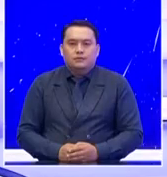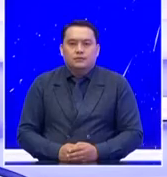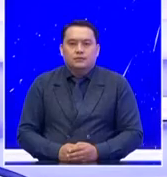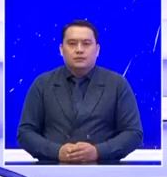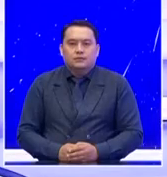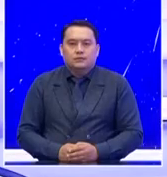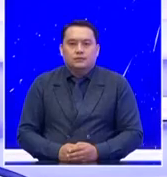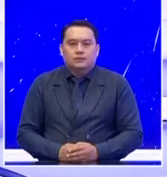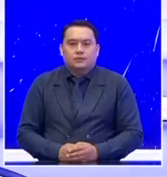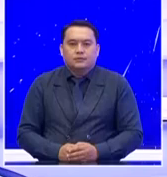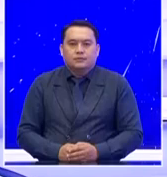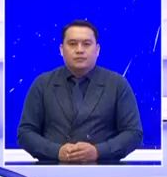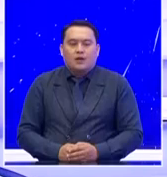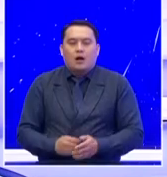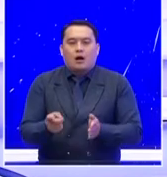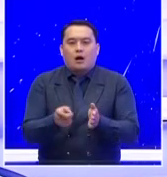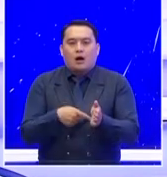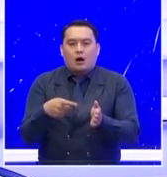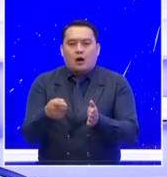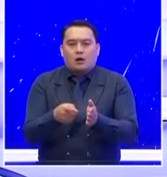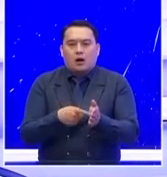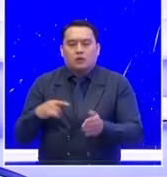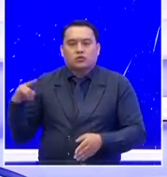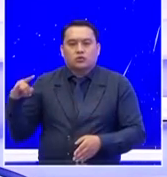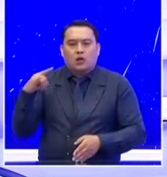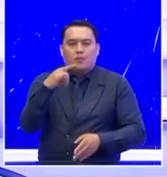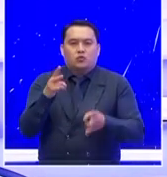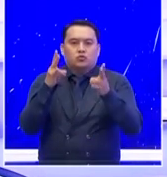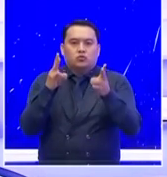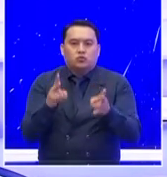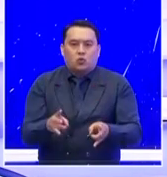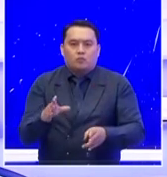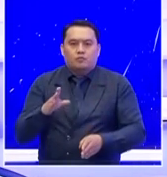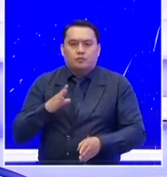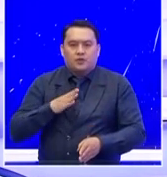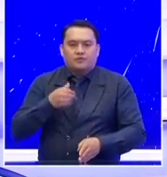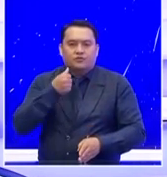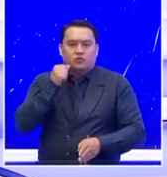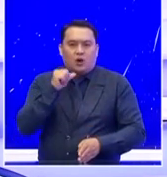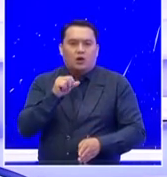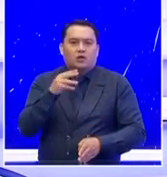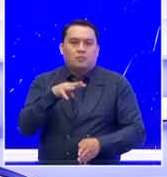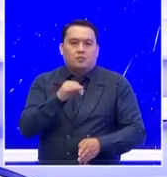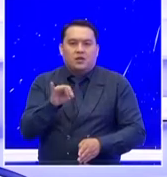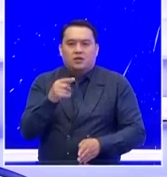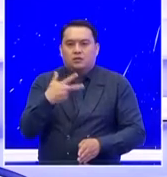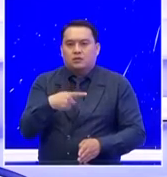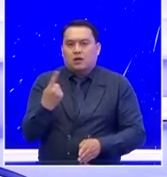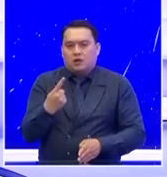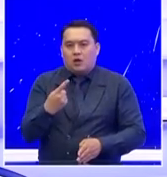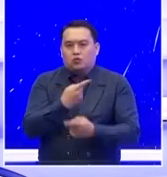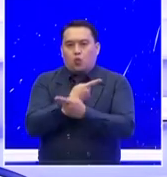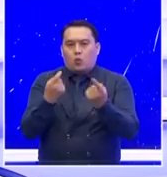И к новостям страны. Близ Караганды потерпел крушение военный истребитель МиГ-31. Сообщается, что